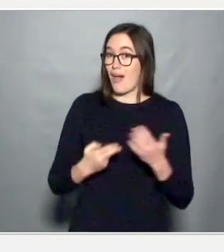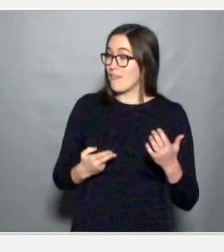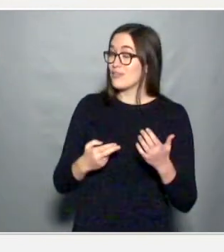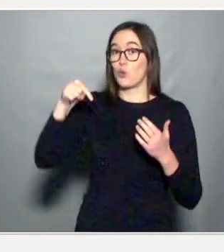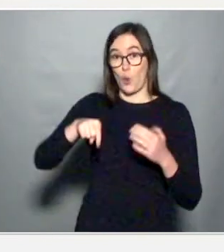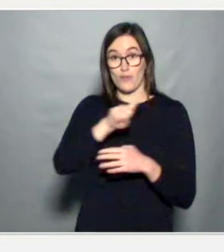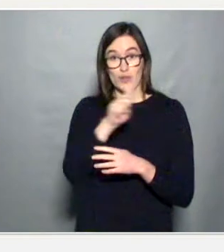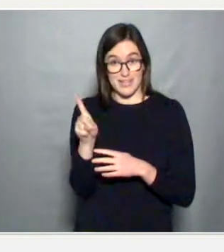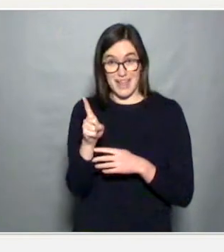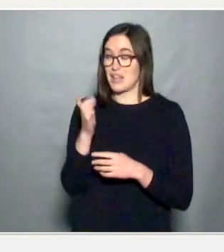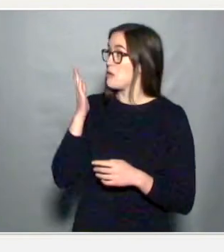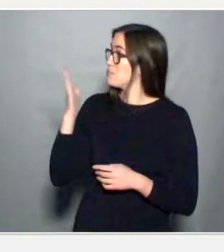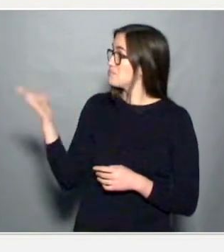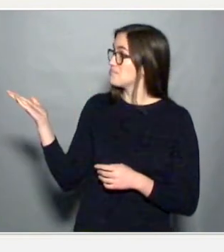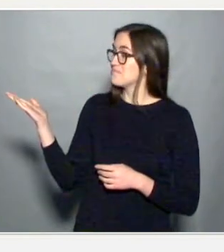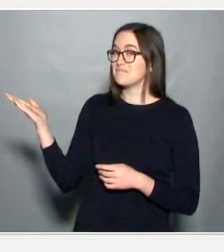tiden är det här.